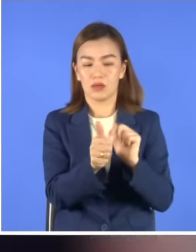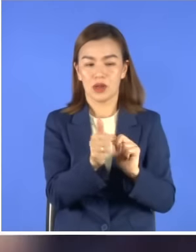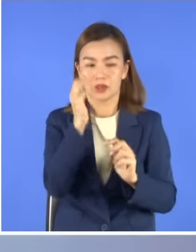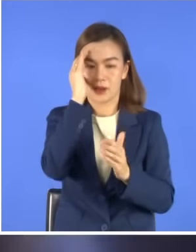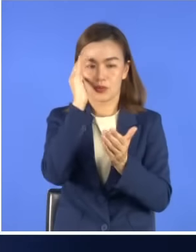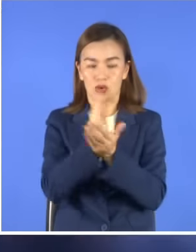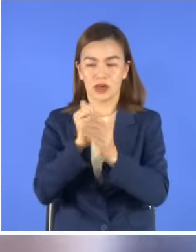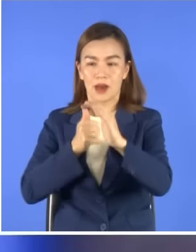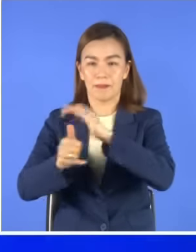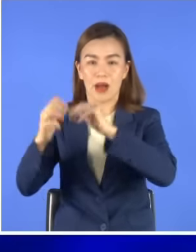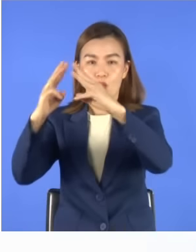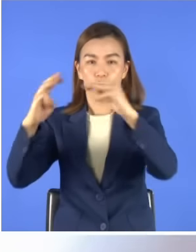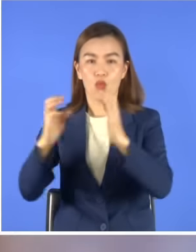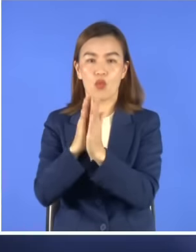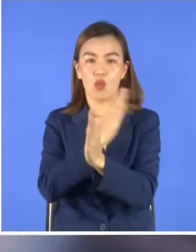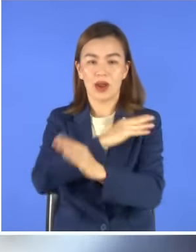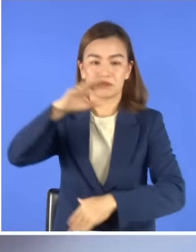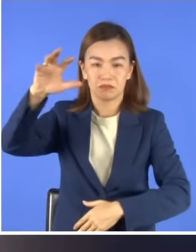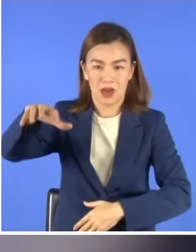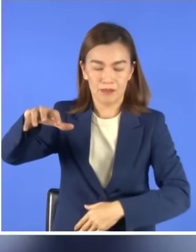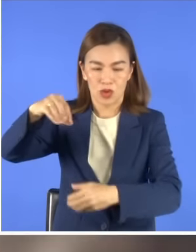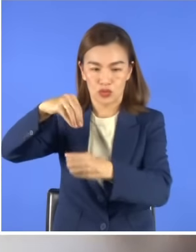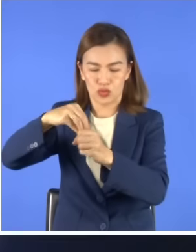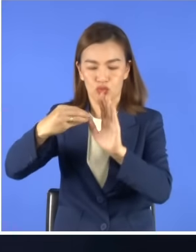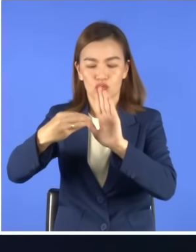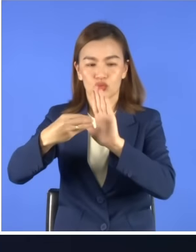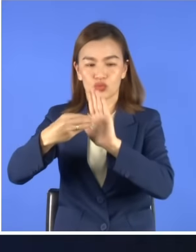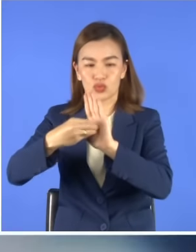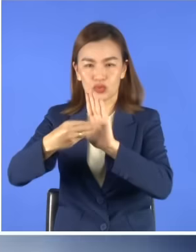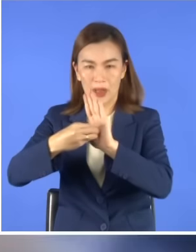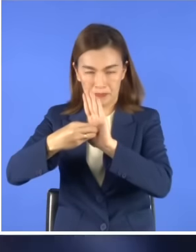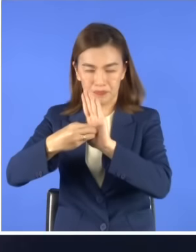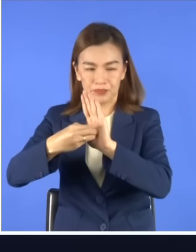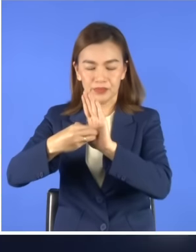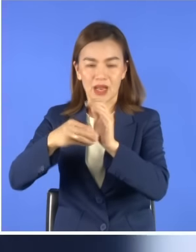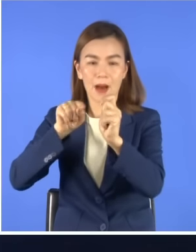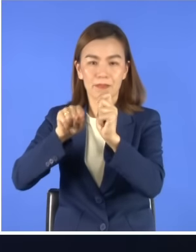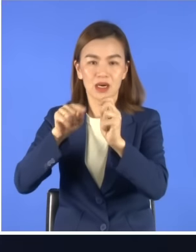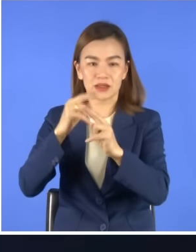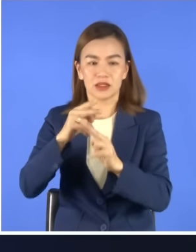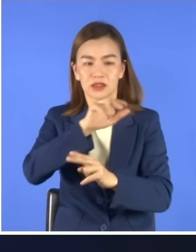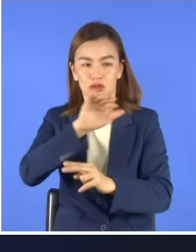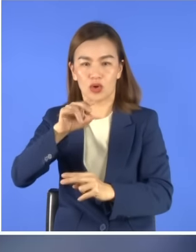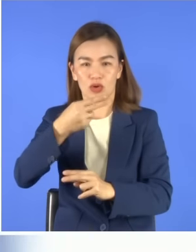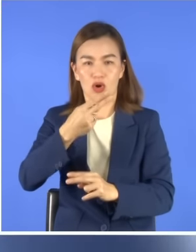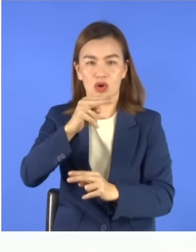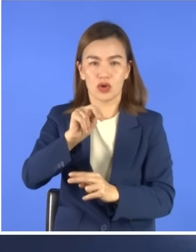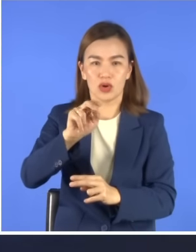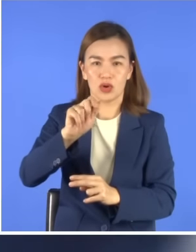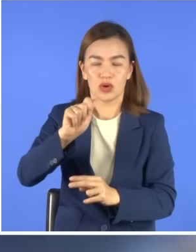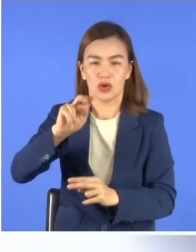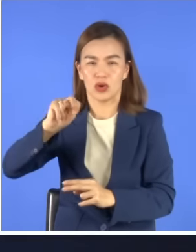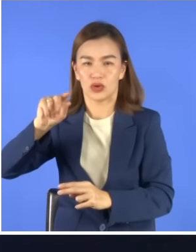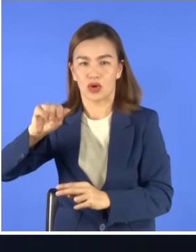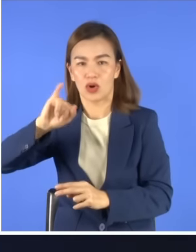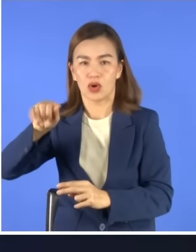แห่งหนึ่งอยู่ในพื้นที่ลำต้อยติ่งเขตหนองจอกกรุงเทพภาพที่เห็นอยู่นี้เป็นนาทีที่ทางตำรวจสน.สุวินทวงศ์เข้าจับกุ